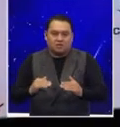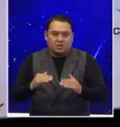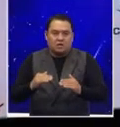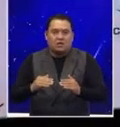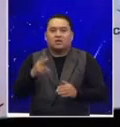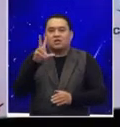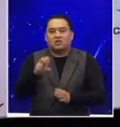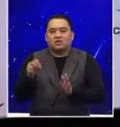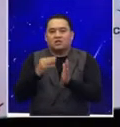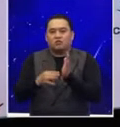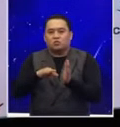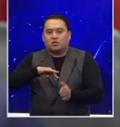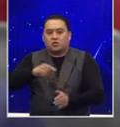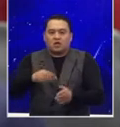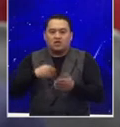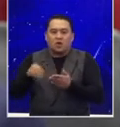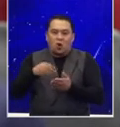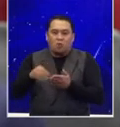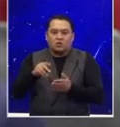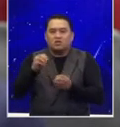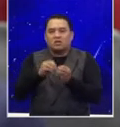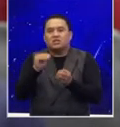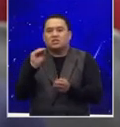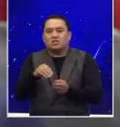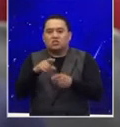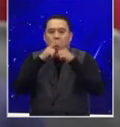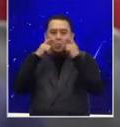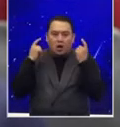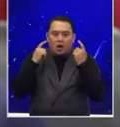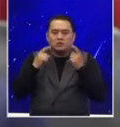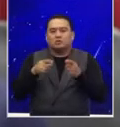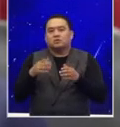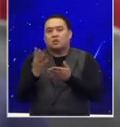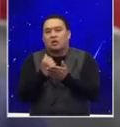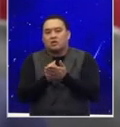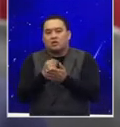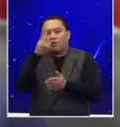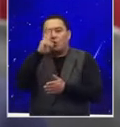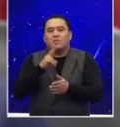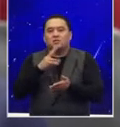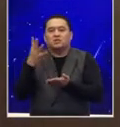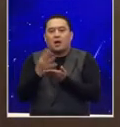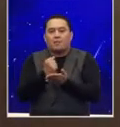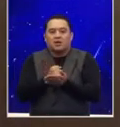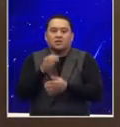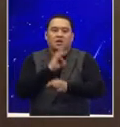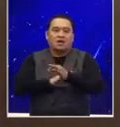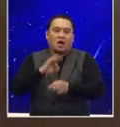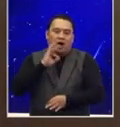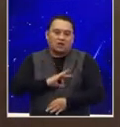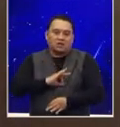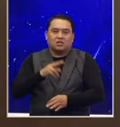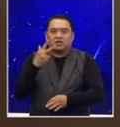На 390 миллионов тенге закуплено порядка 10 тысяч масок. На складах имеется двухмесячный запас лекарств – это